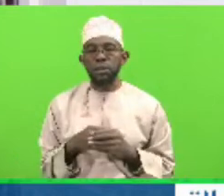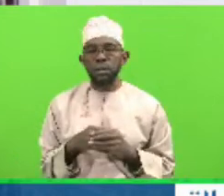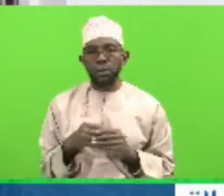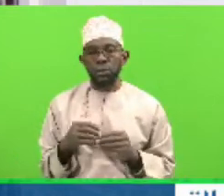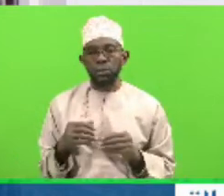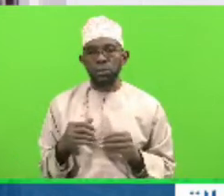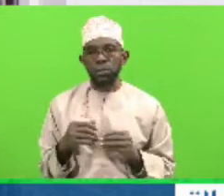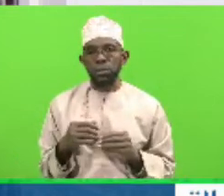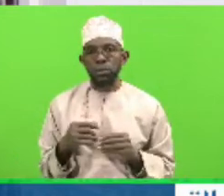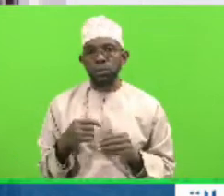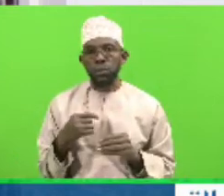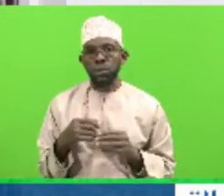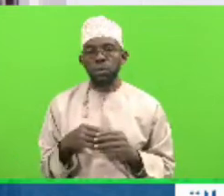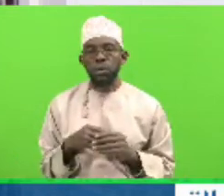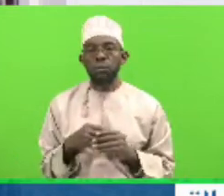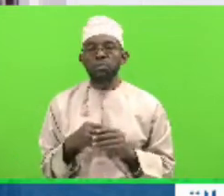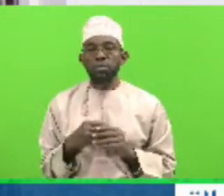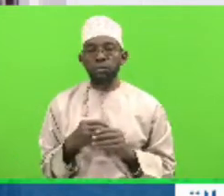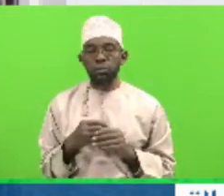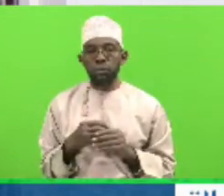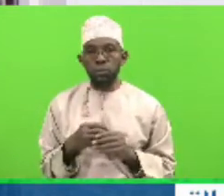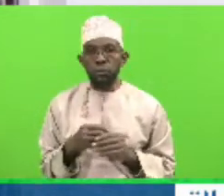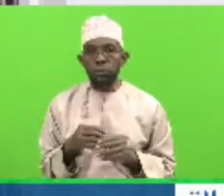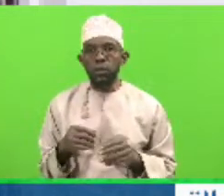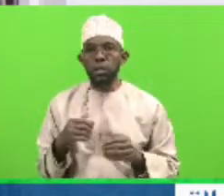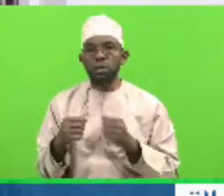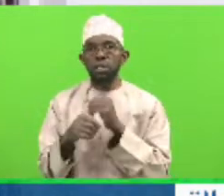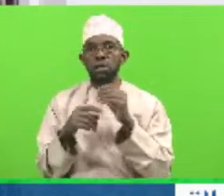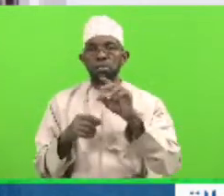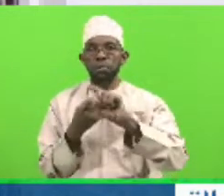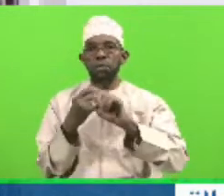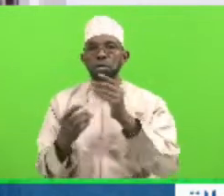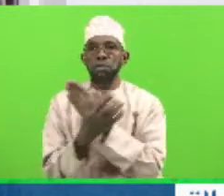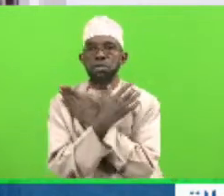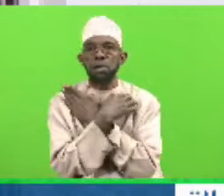أسلافهم الذين مضوا رواه ابن ماجه.